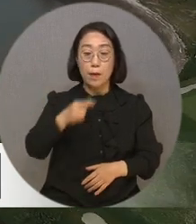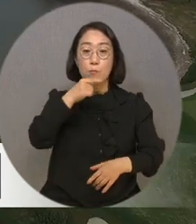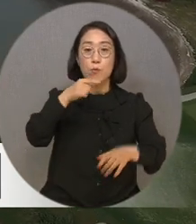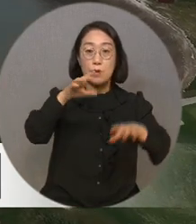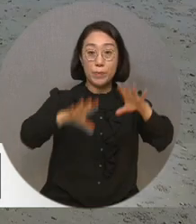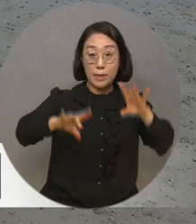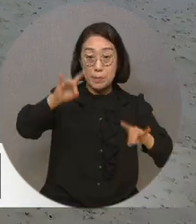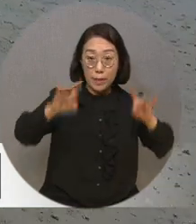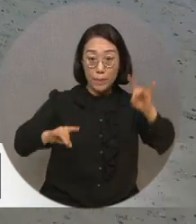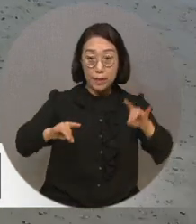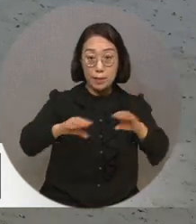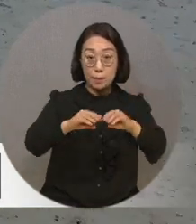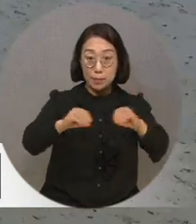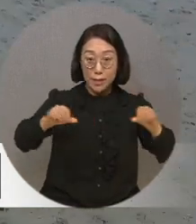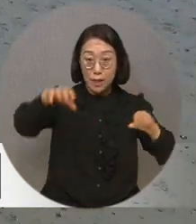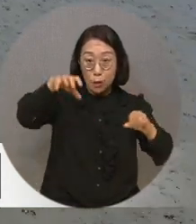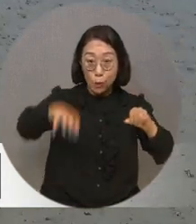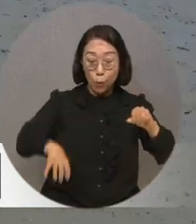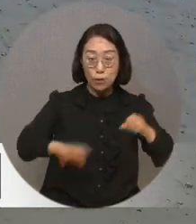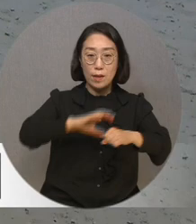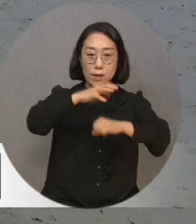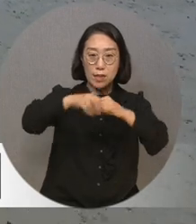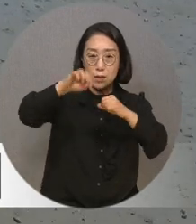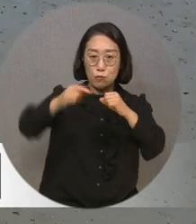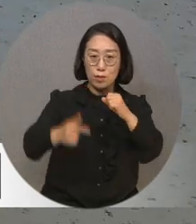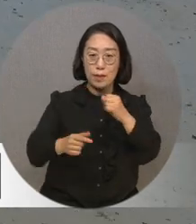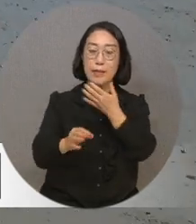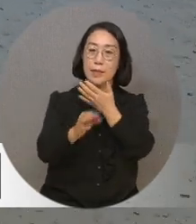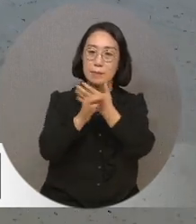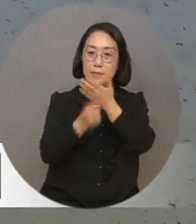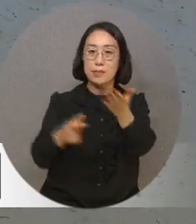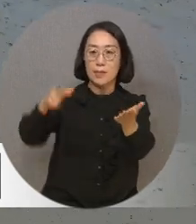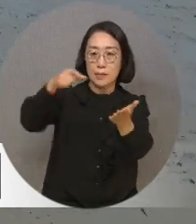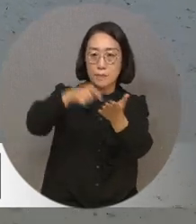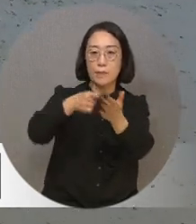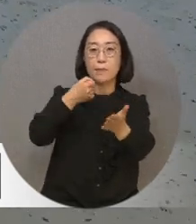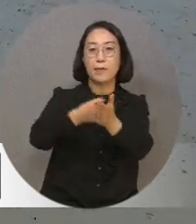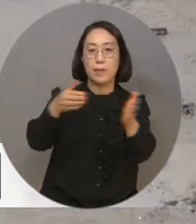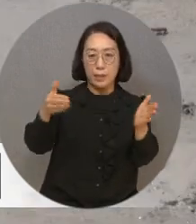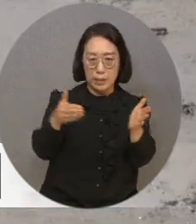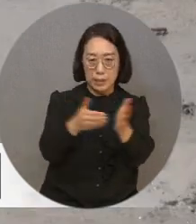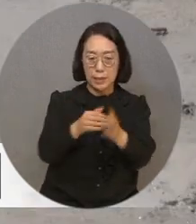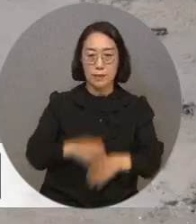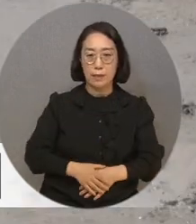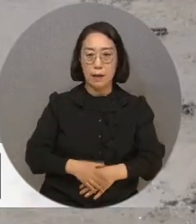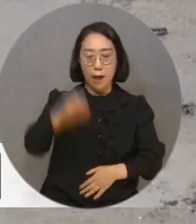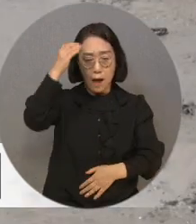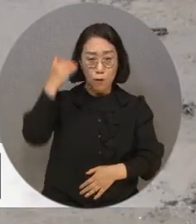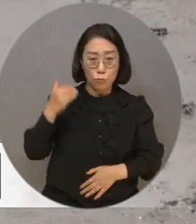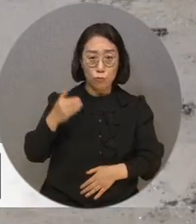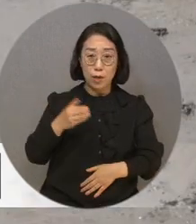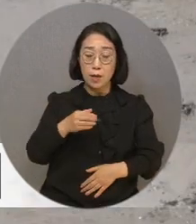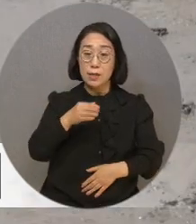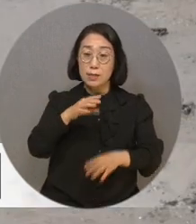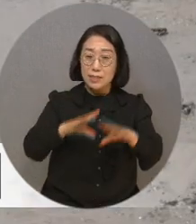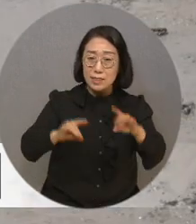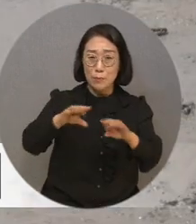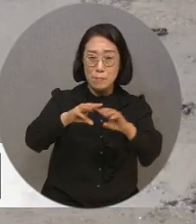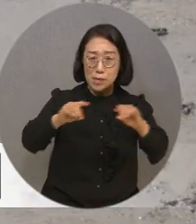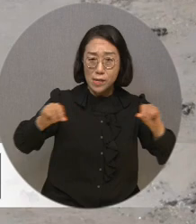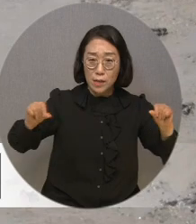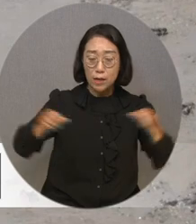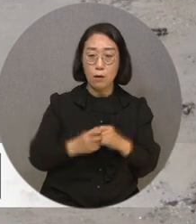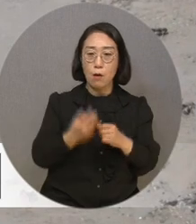갯벌 2단계 유네스코 세계유산 잠정목록 등재가 의결되었습니다. 한국의 갯벌은 지구 생물